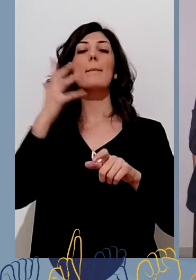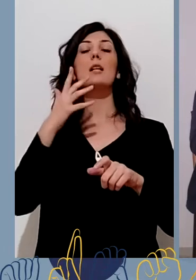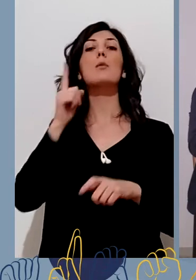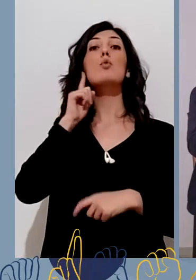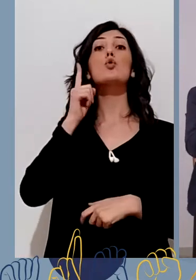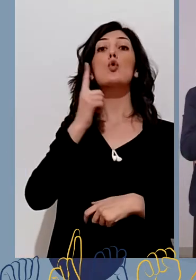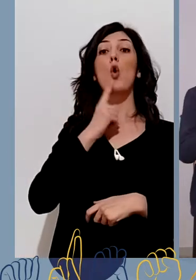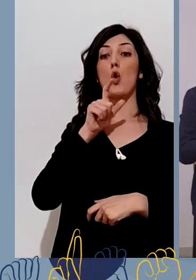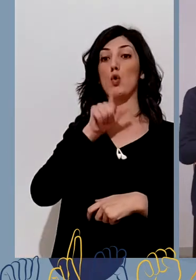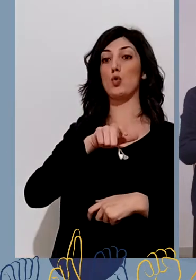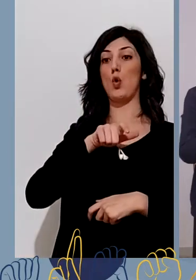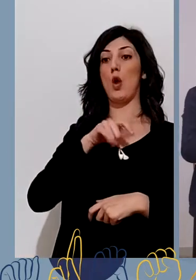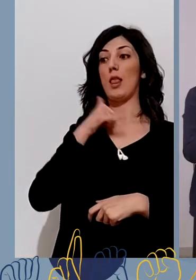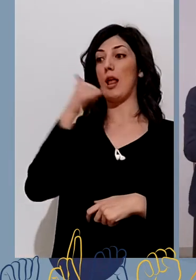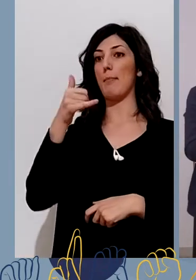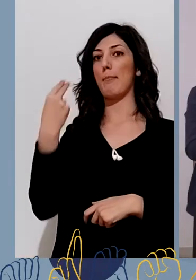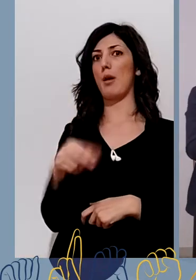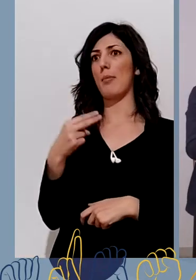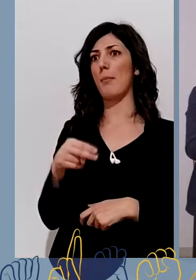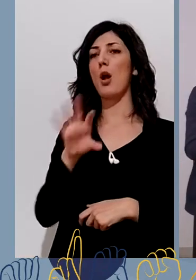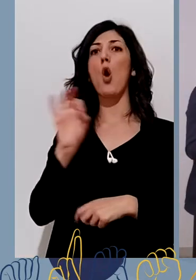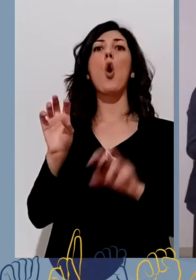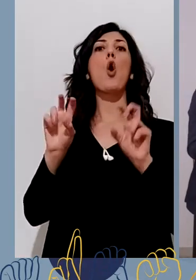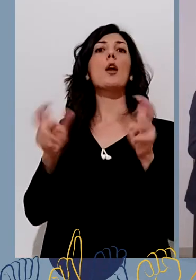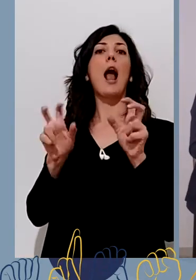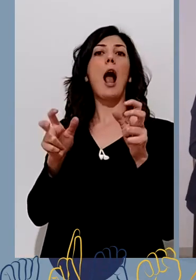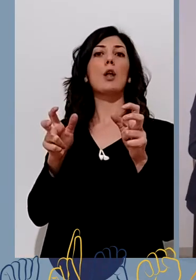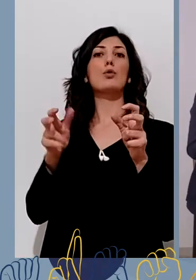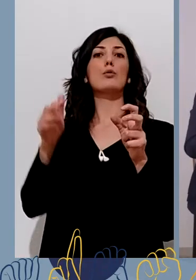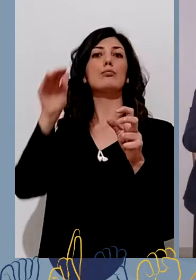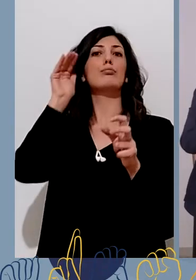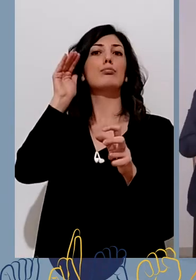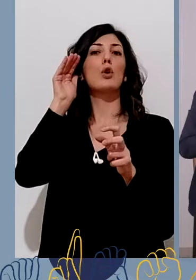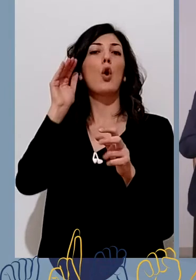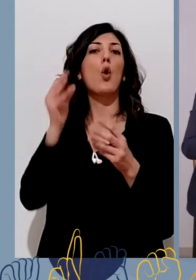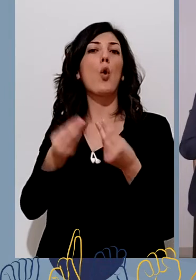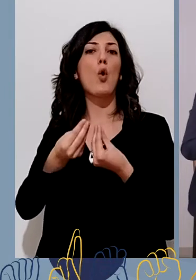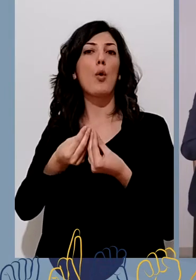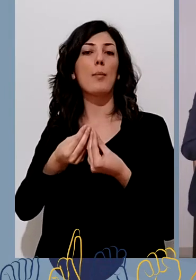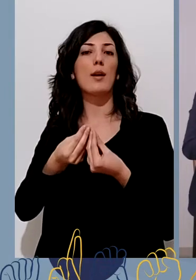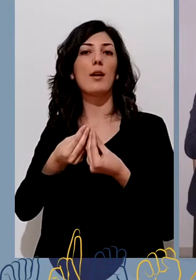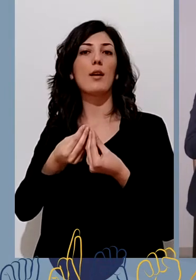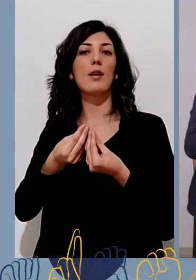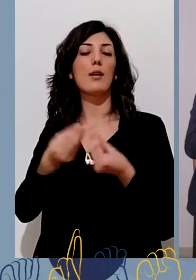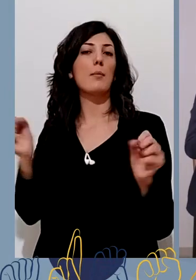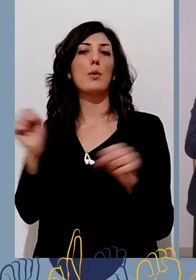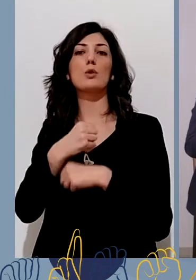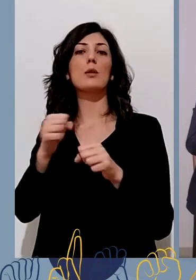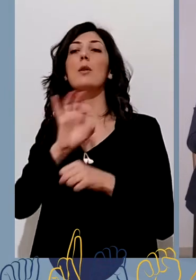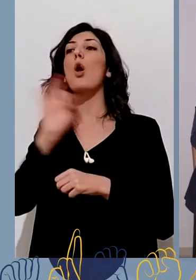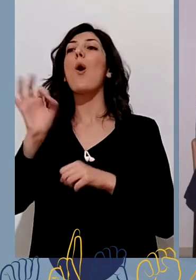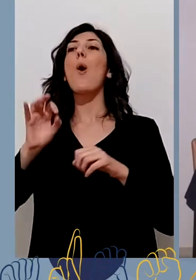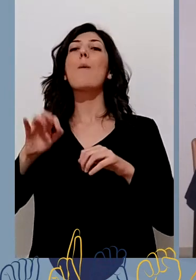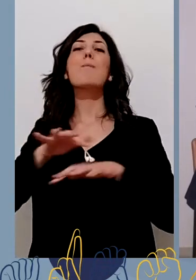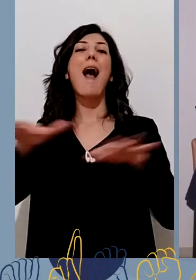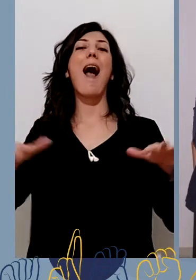non può ascoltare la radio, per esempio. La radio per il sordo è una scatoletta che non serve a niente. Non sente il rumore del mare, non sente la voce della mamma,